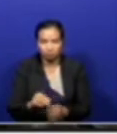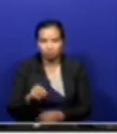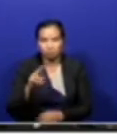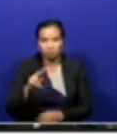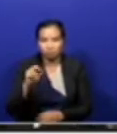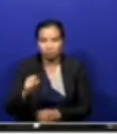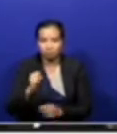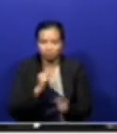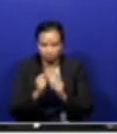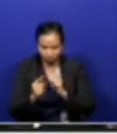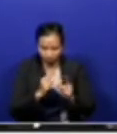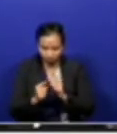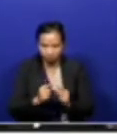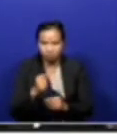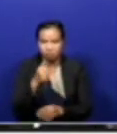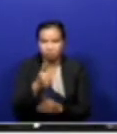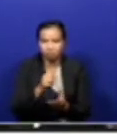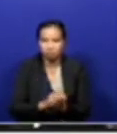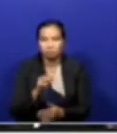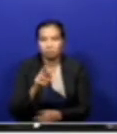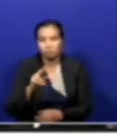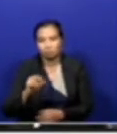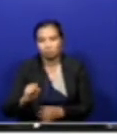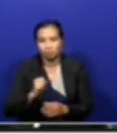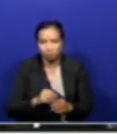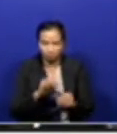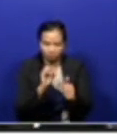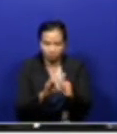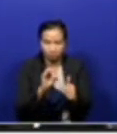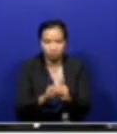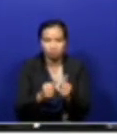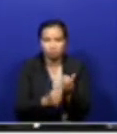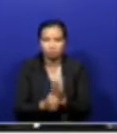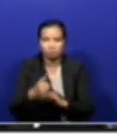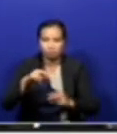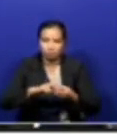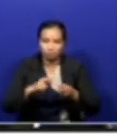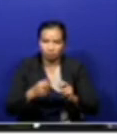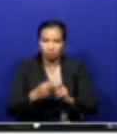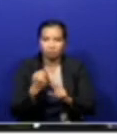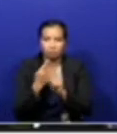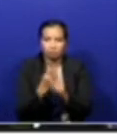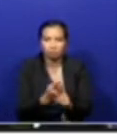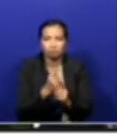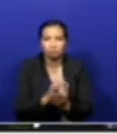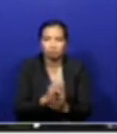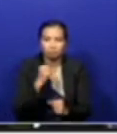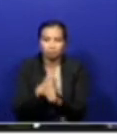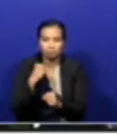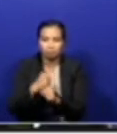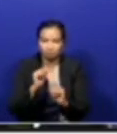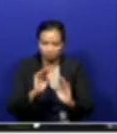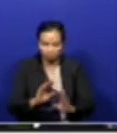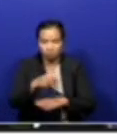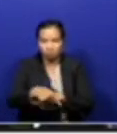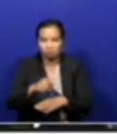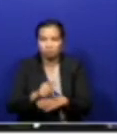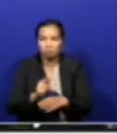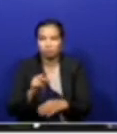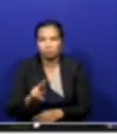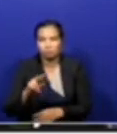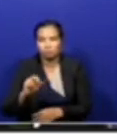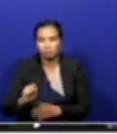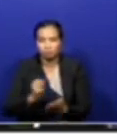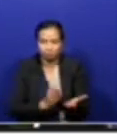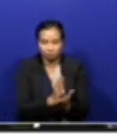ก็พูดคุยกันได้รัฐสภาเป็นที่พูดเป็นที่แนะนำเป็นที่แก้ไขปัญหาติดตามผลงานกันฝากท่านประธานรัฐสภาผ่าน